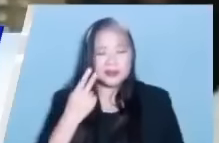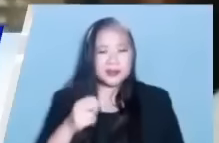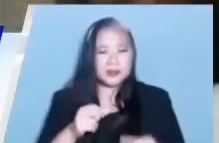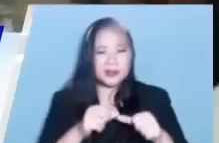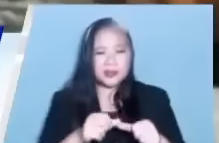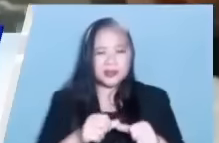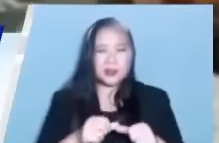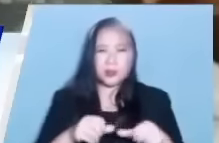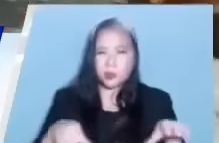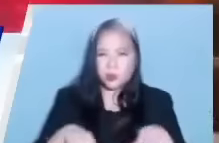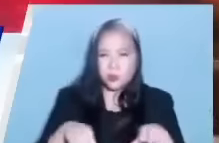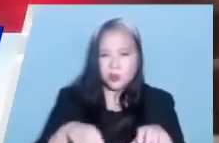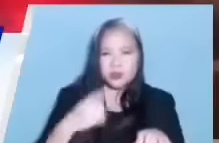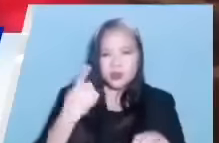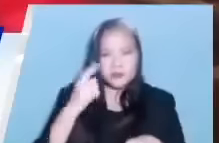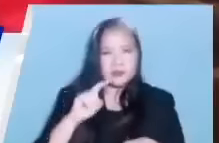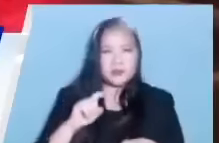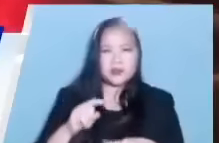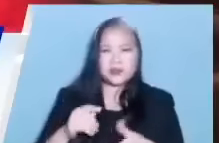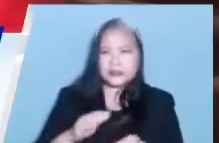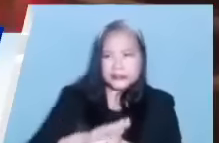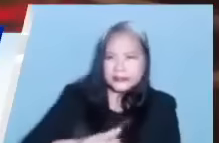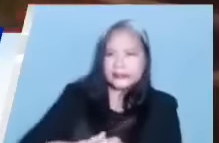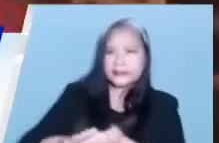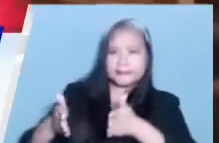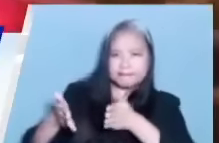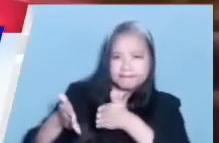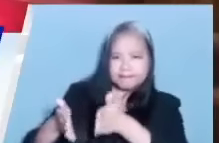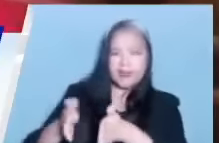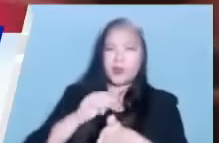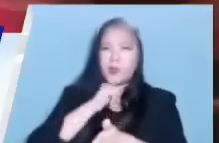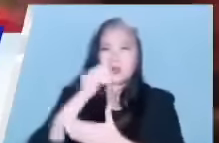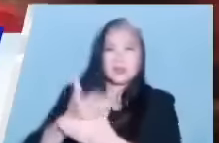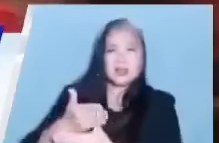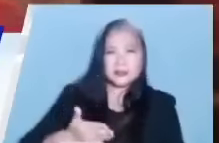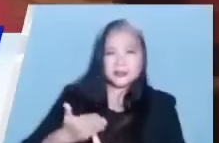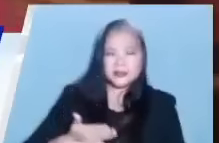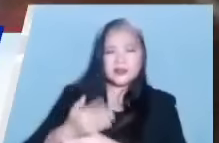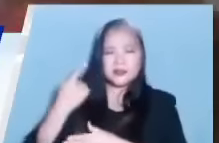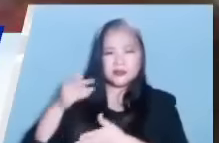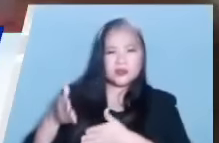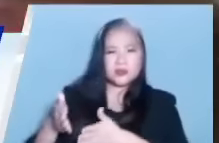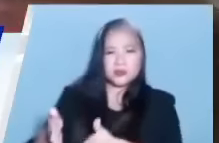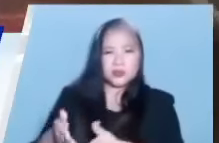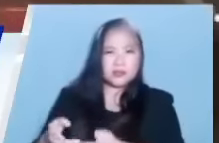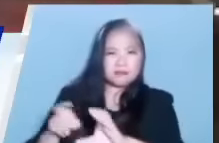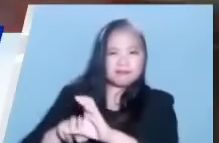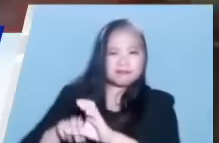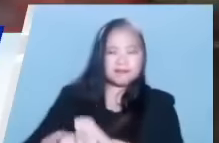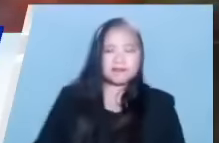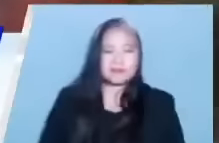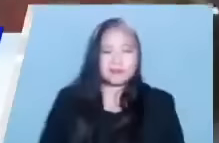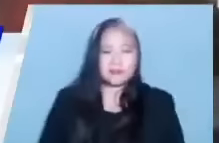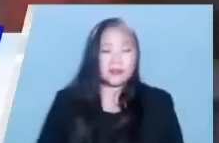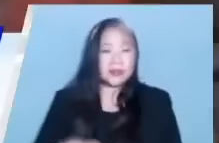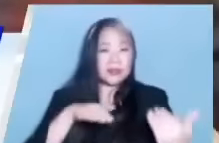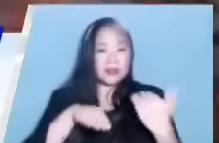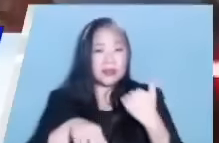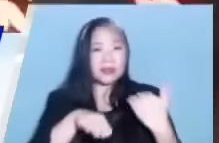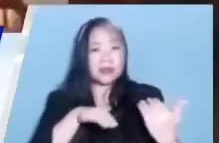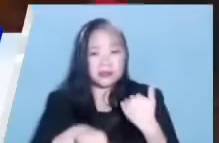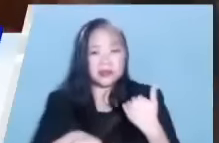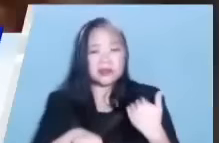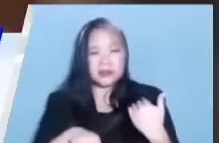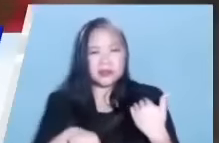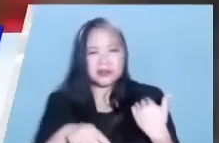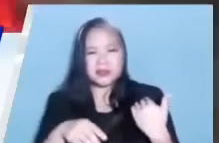MMDA na magkaroon ng clearing dito para hindi maging sagabal sa mga dadaan na mga sasakyan. Lalo dito sa mga southbound lane ngayon ay medyo mabigat na